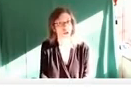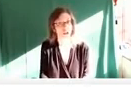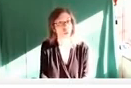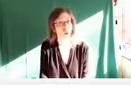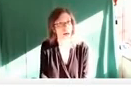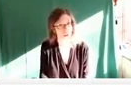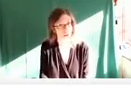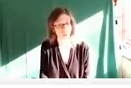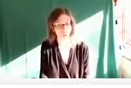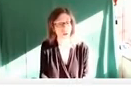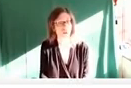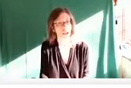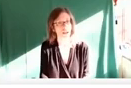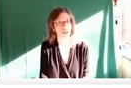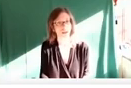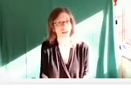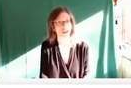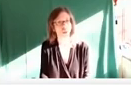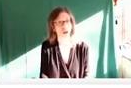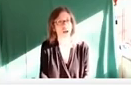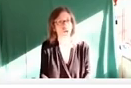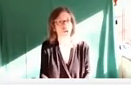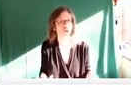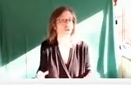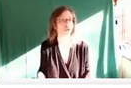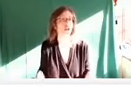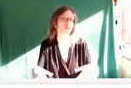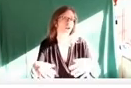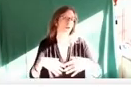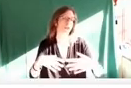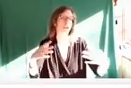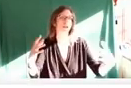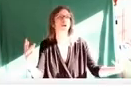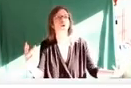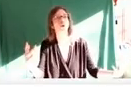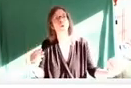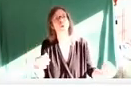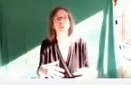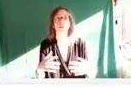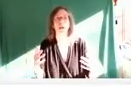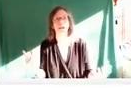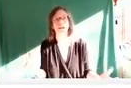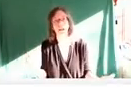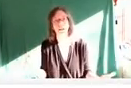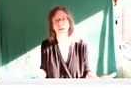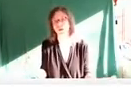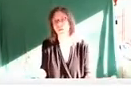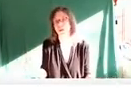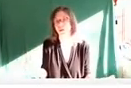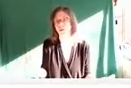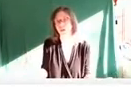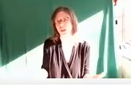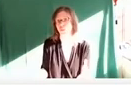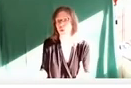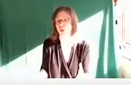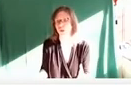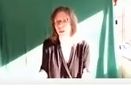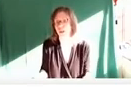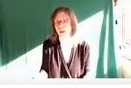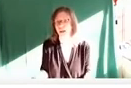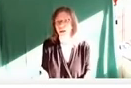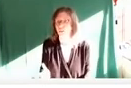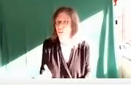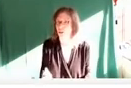Il y a des lois, puis au Québec, les lois, vous avez beau dire dans votre domaine, en gros, les bonnes pratiques d'anonymisation, c'est comme